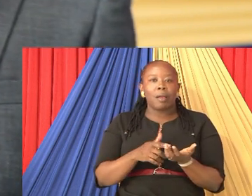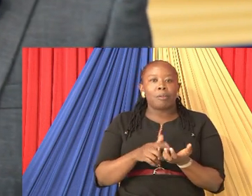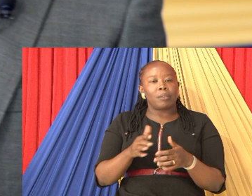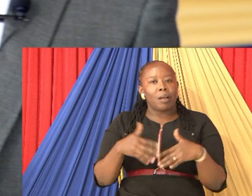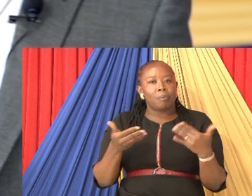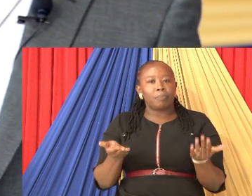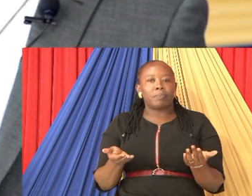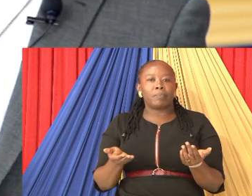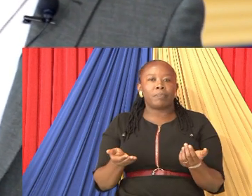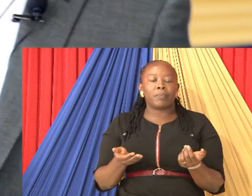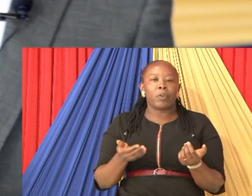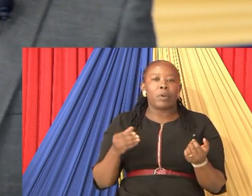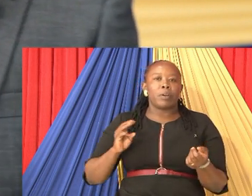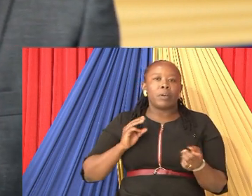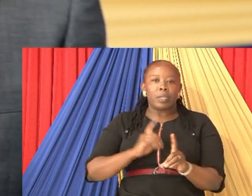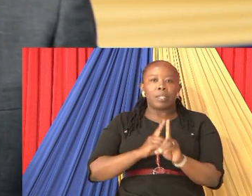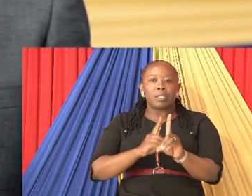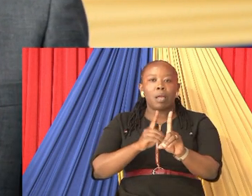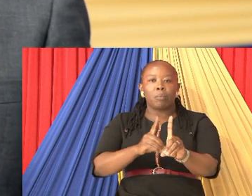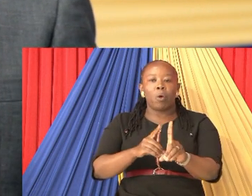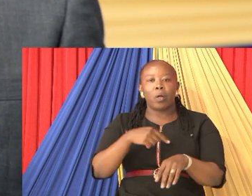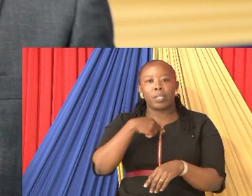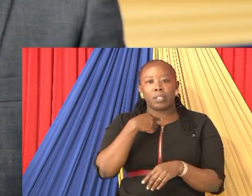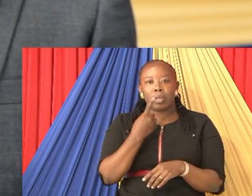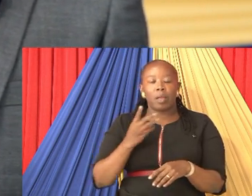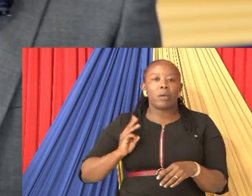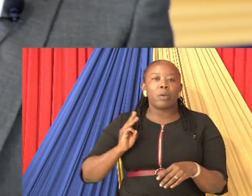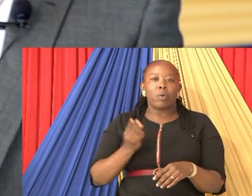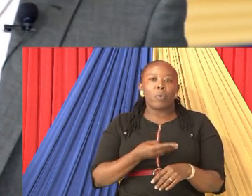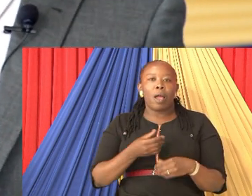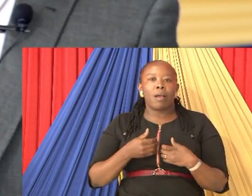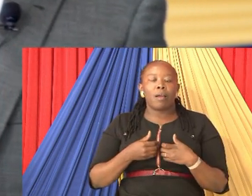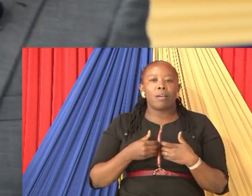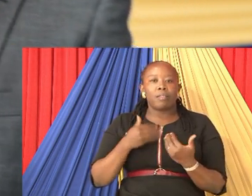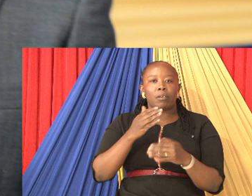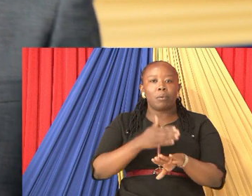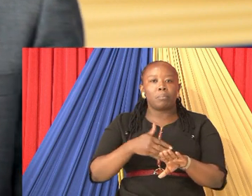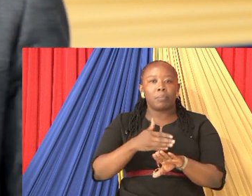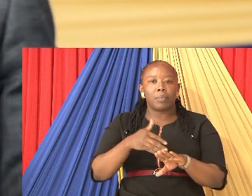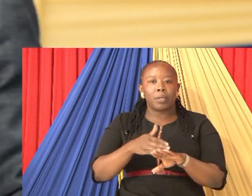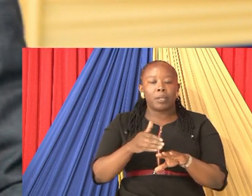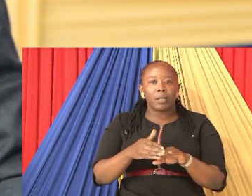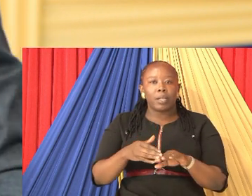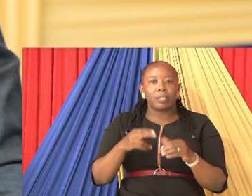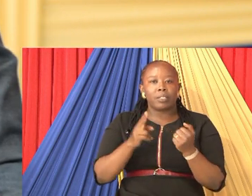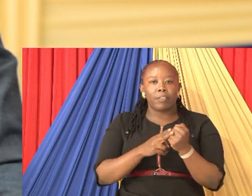vichache. Na hadithi hii inalingana na nyingine, ama swala hili inalingana na nyingine la